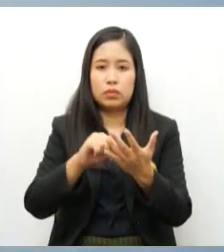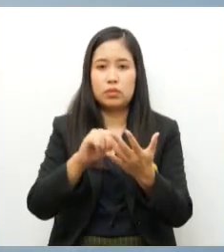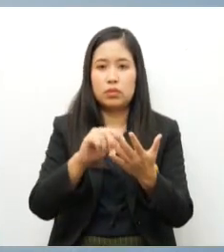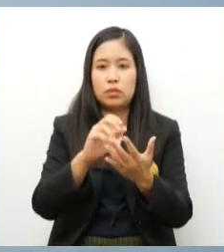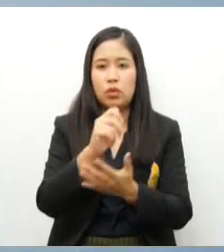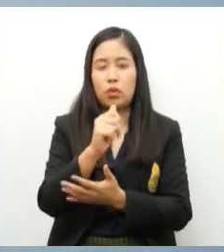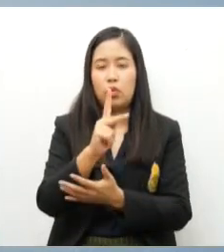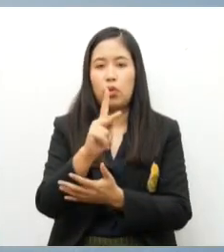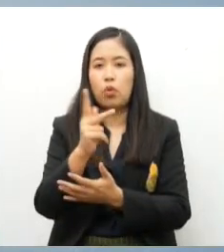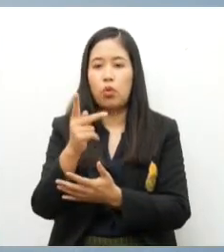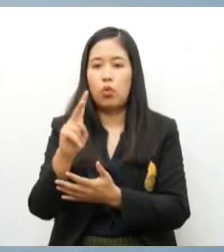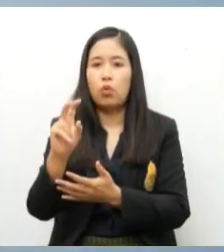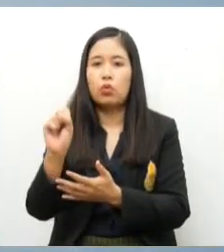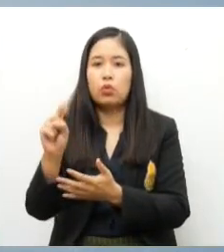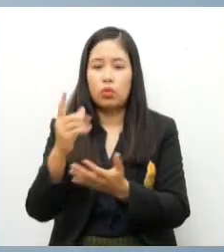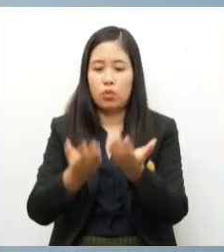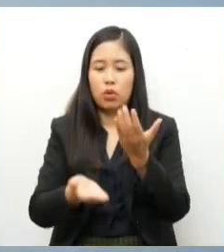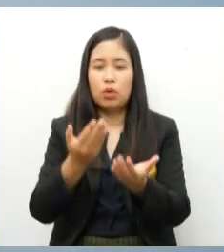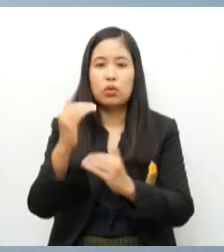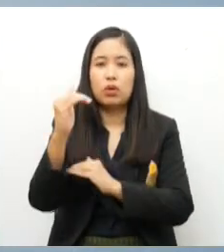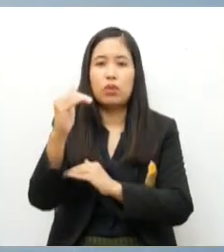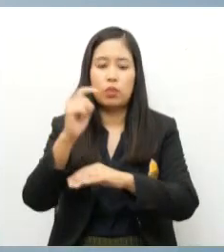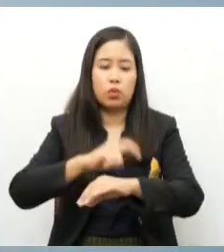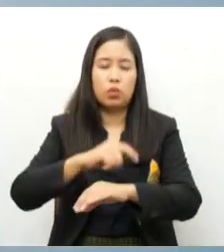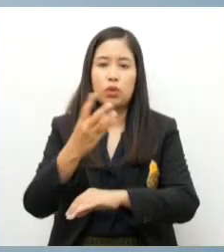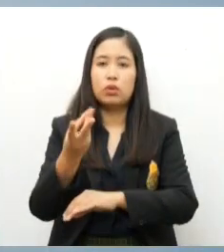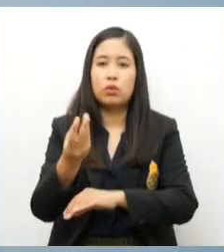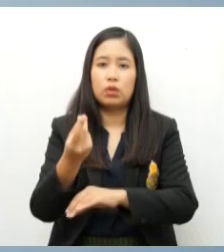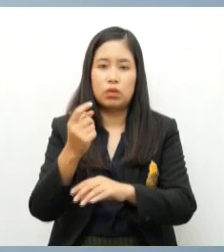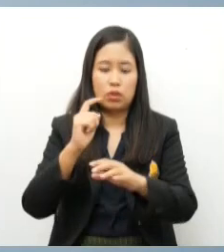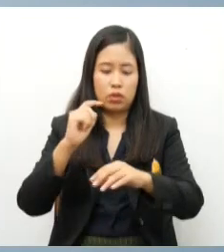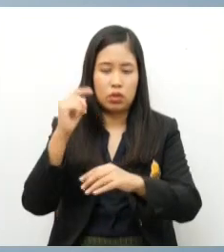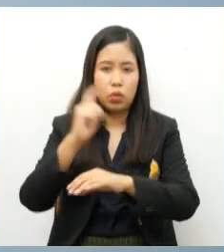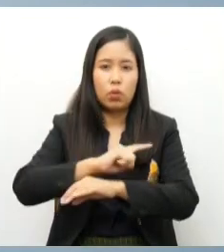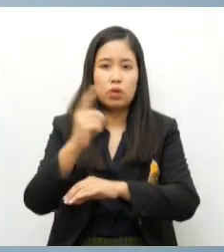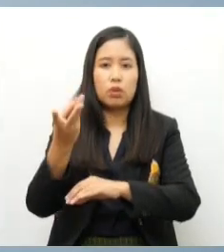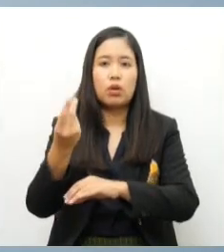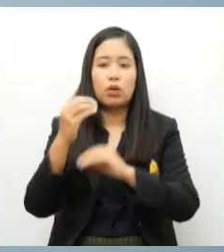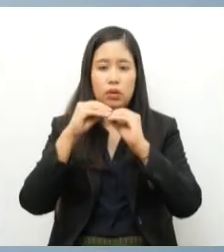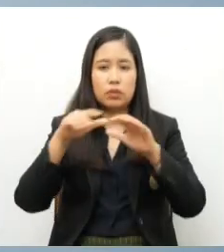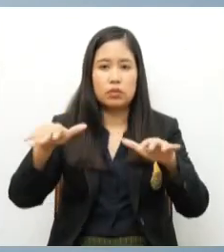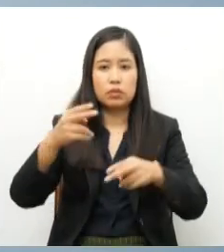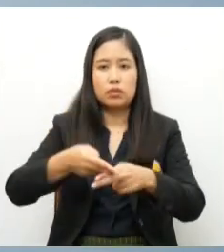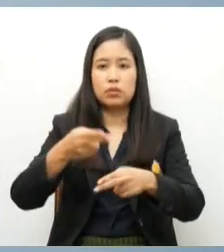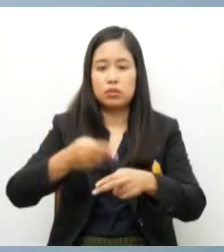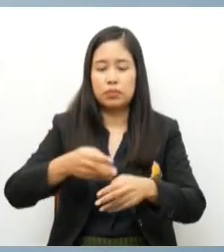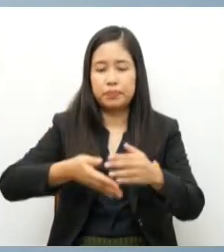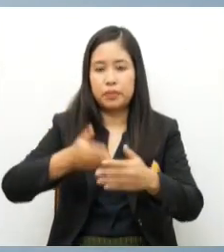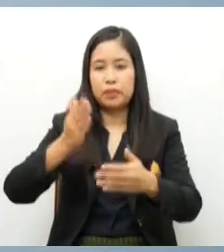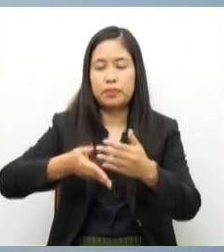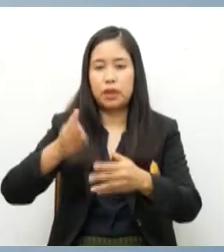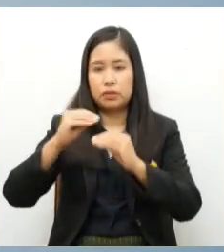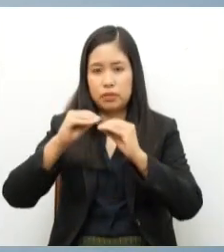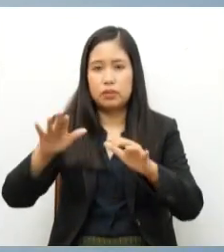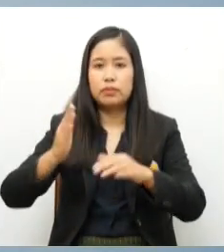วันไหนนะครับจำนวนเท่าใดก็อยากสื่อสารไปยังน้องๆที่สอบผ่านก็ขอแสดงความ